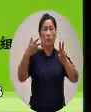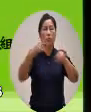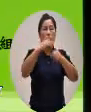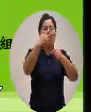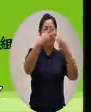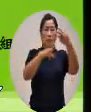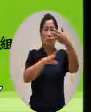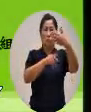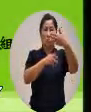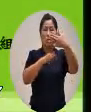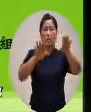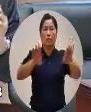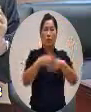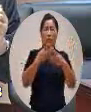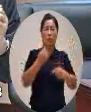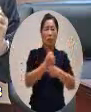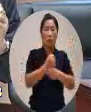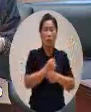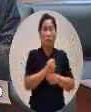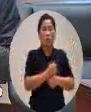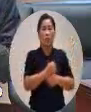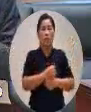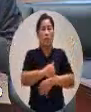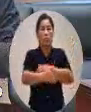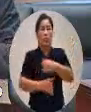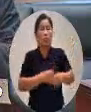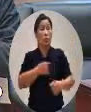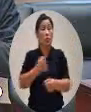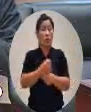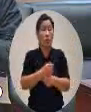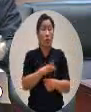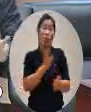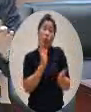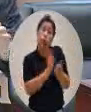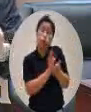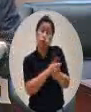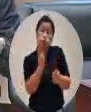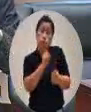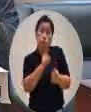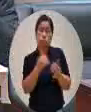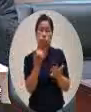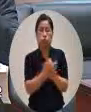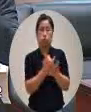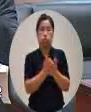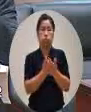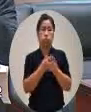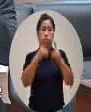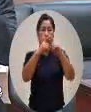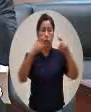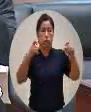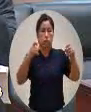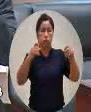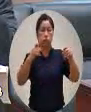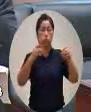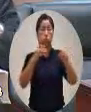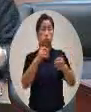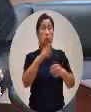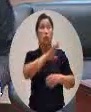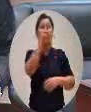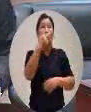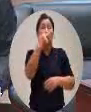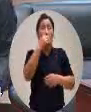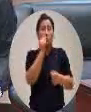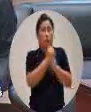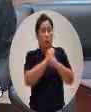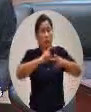作那這個專家委員會他是協助紐約的一個氣候變遷工作小組來做一些調